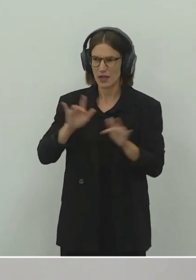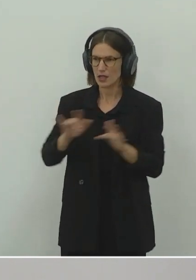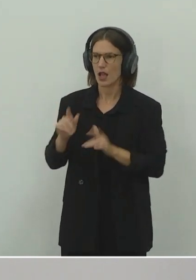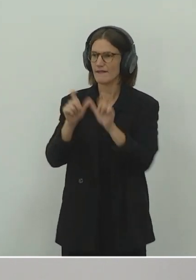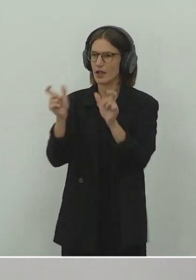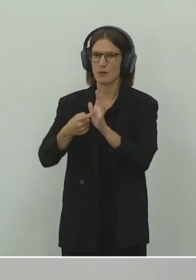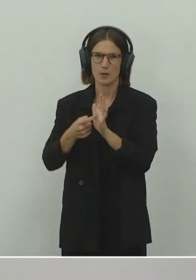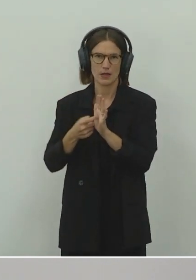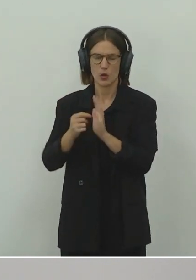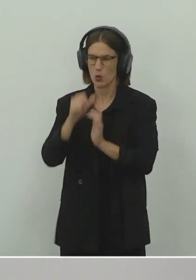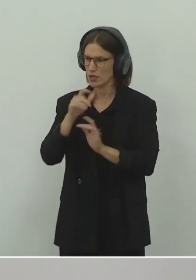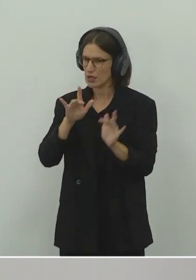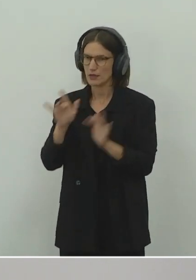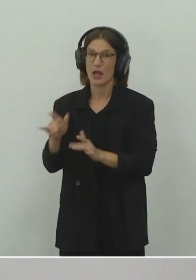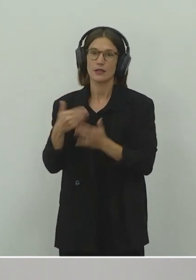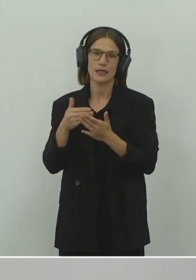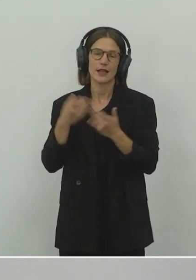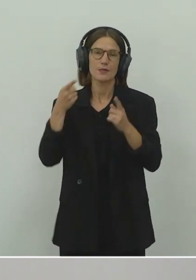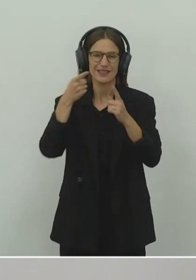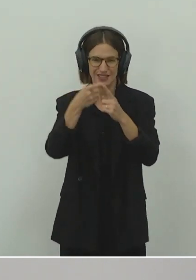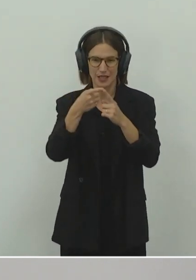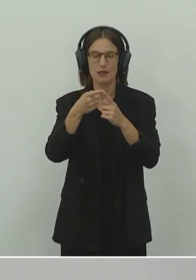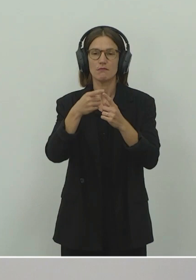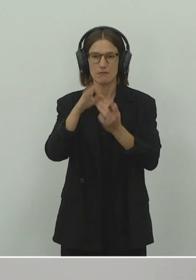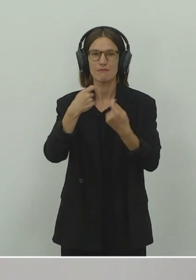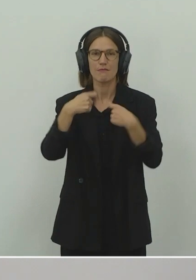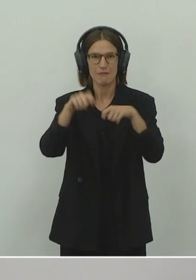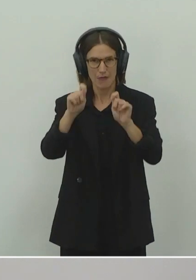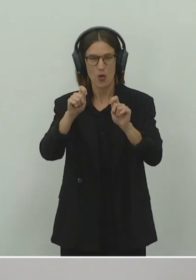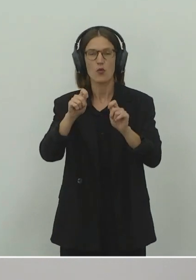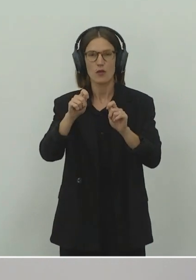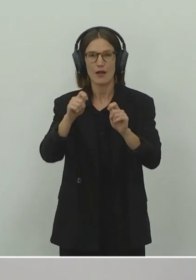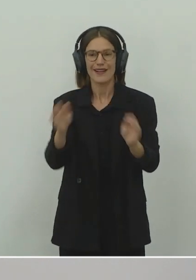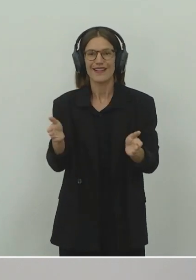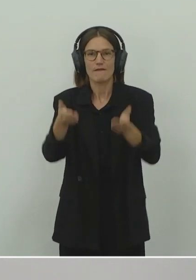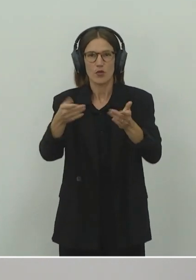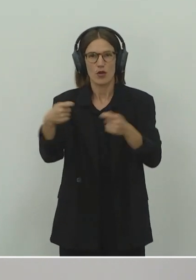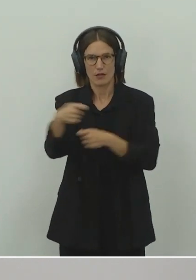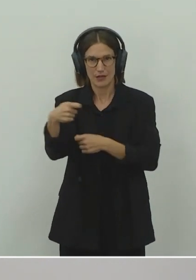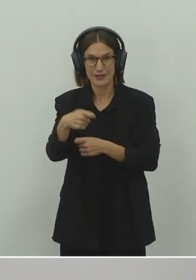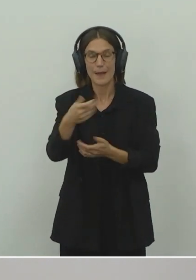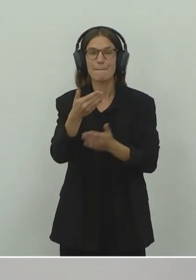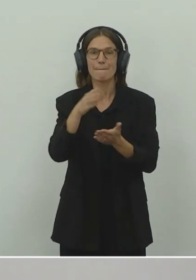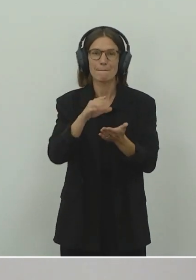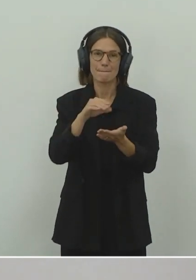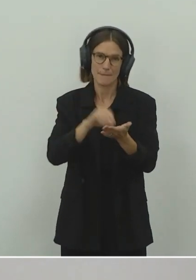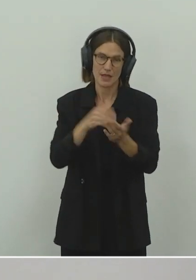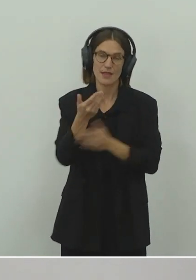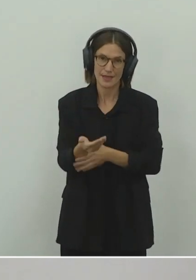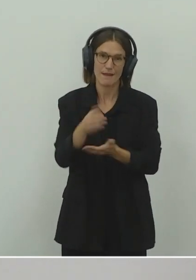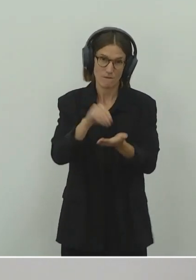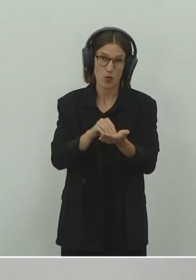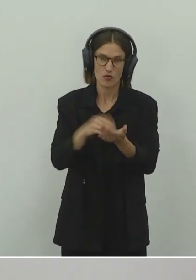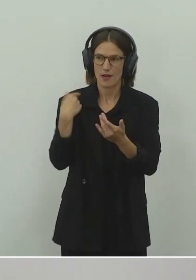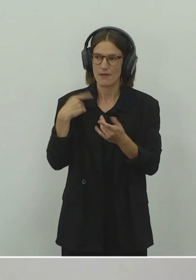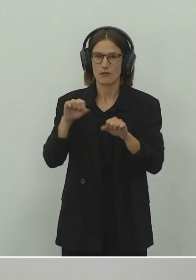die Ziele beim Bau geförderter Mietwohnungen Jahr für Jahr verfehlt, dann aber nicht die